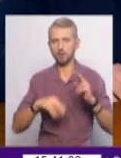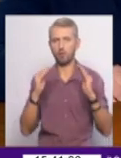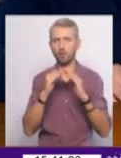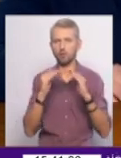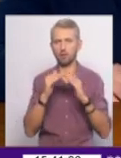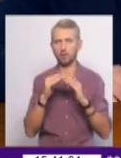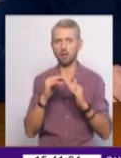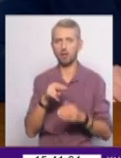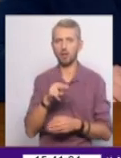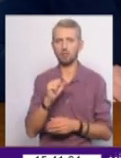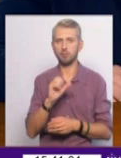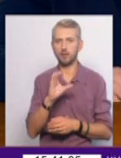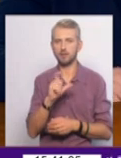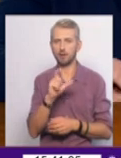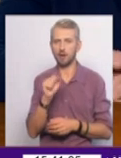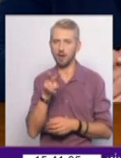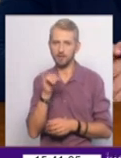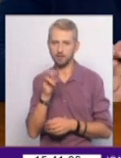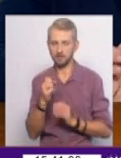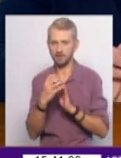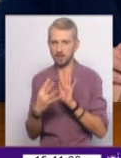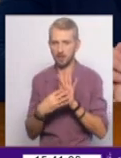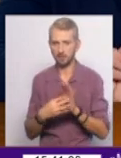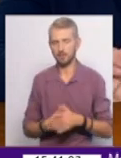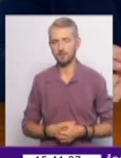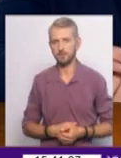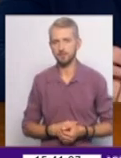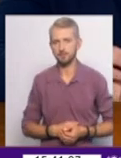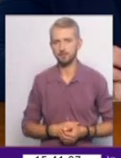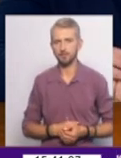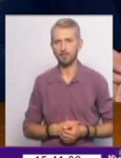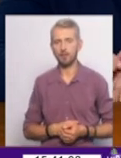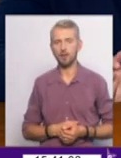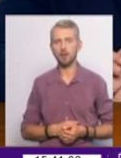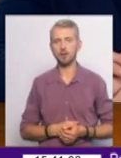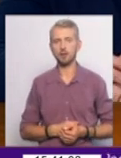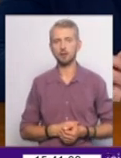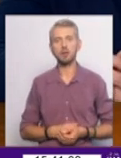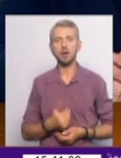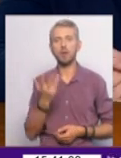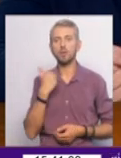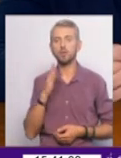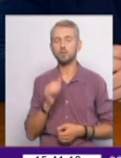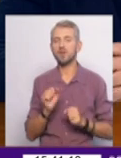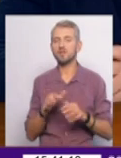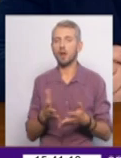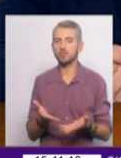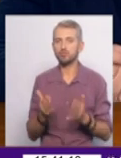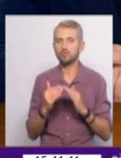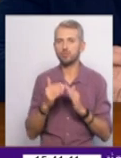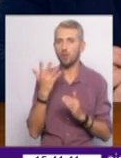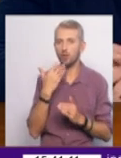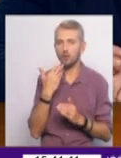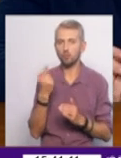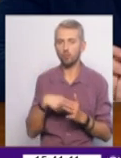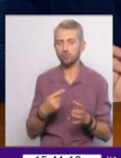будинка на Пасхаліна 19. Угу. коли буде здача, тому що